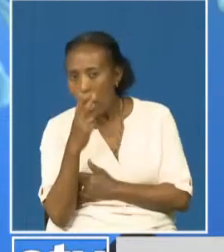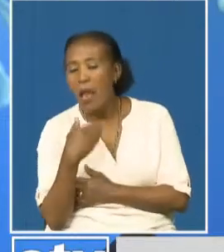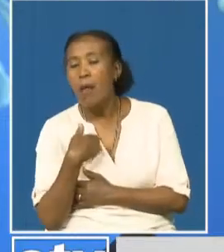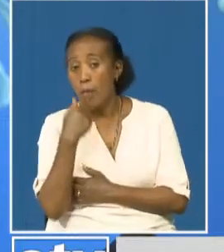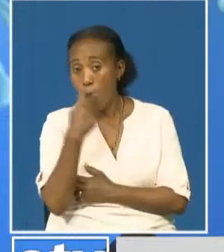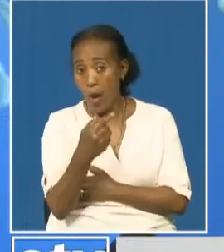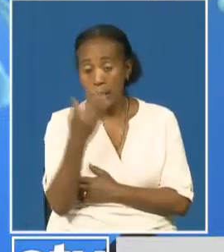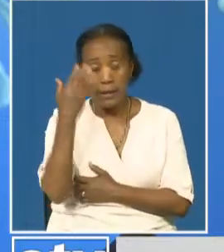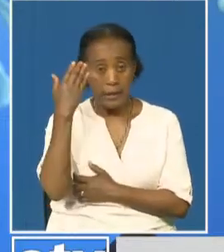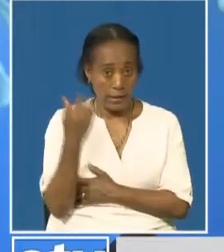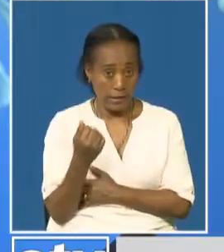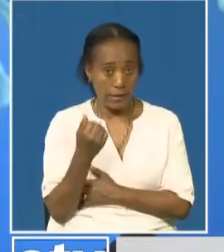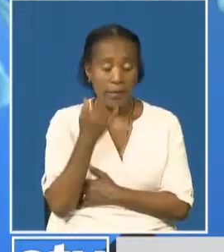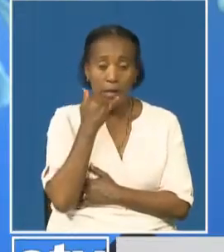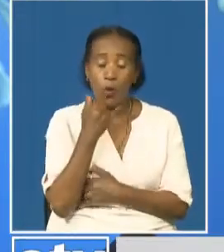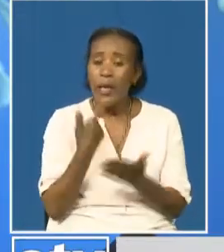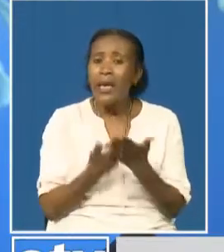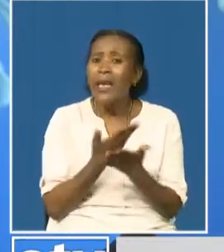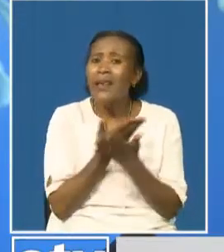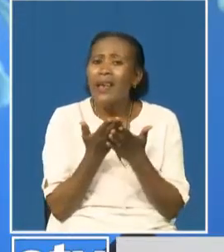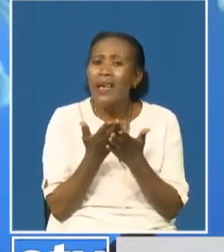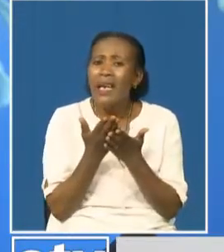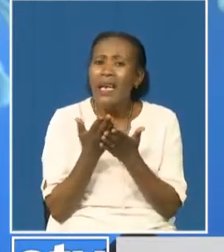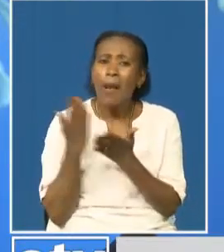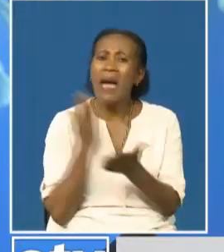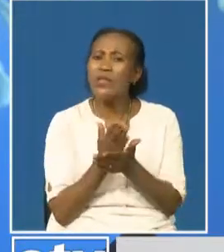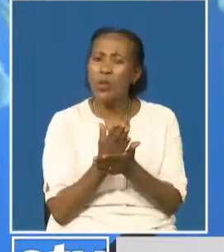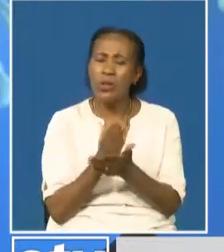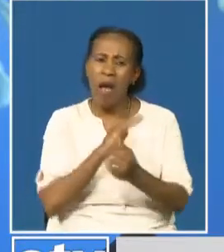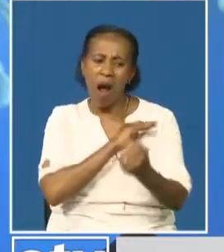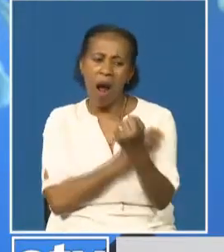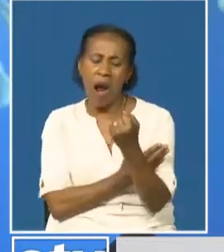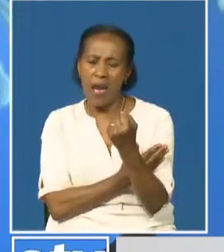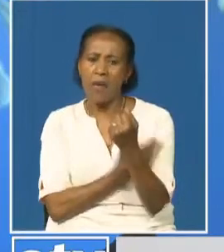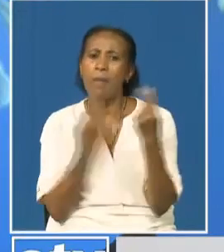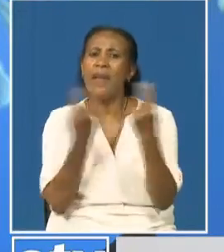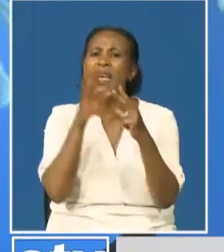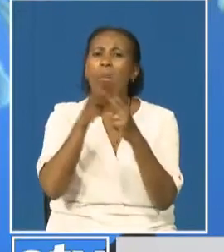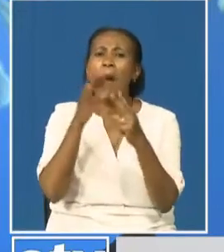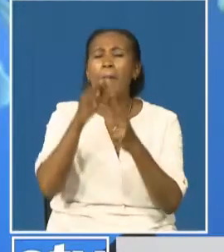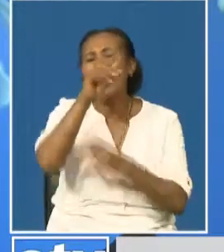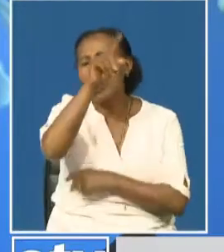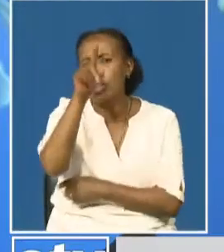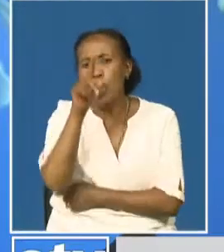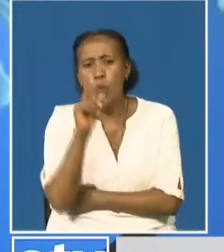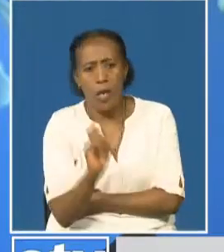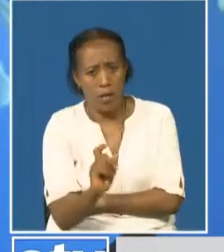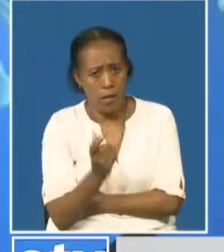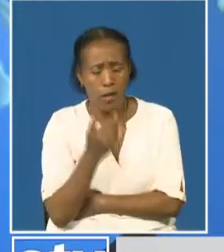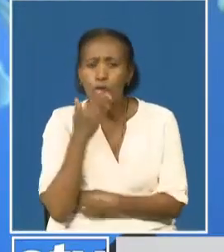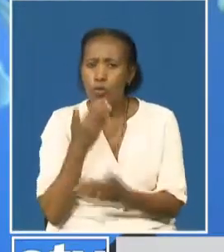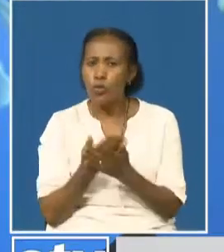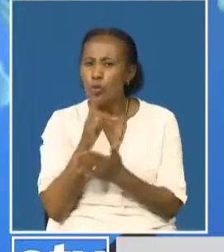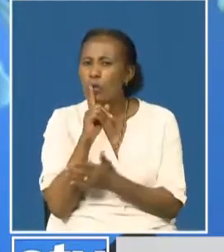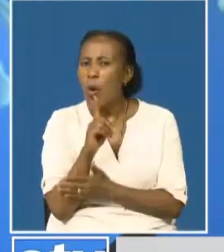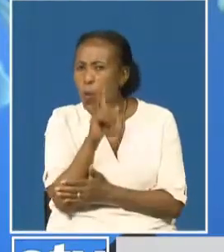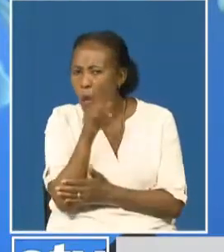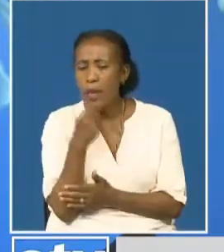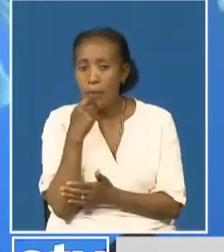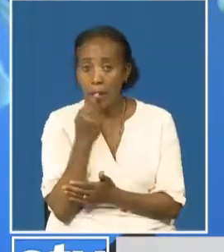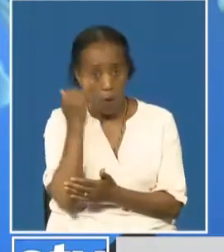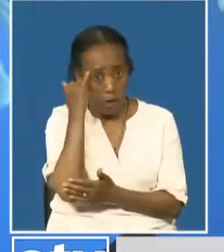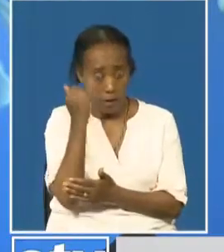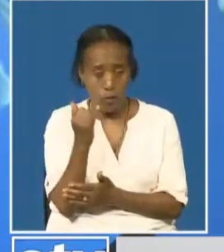ነው እንትን ያሉና ይሄንን ነገር ለማስቀረት ኃይል መጠቀም አማራጭ ነው ወይ ጥሩ ነው ወይ የሚል ነው